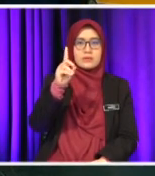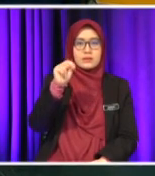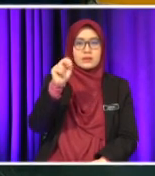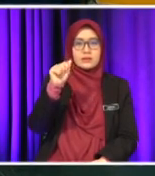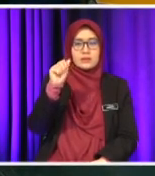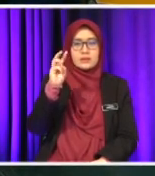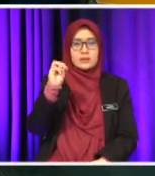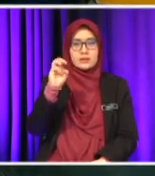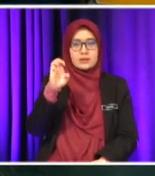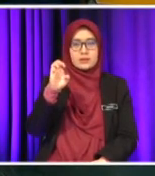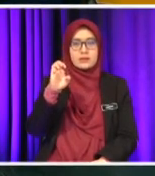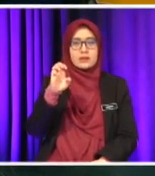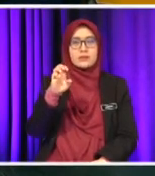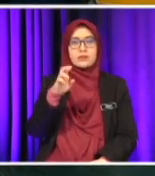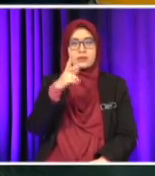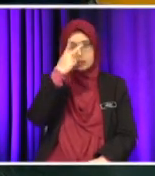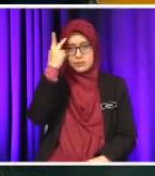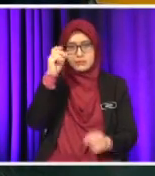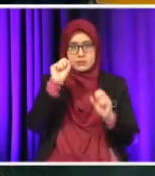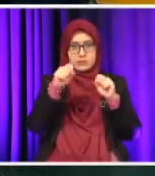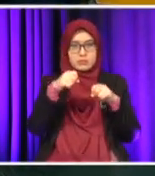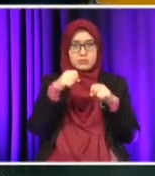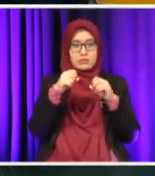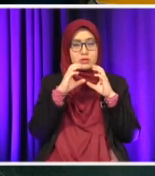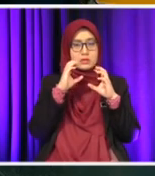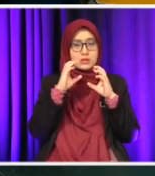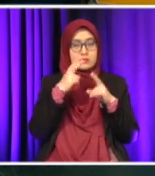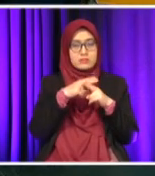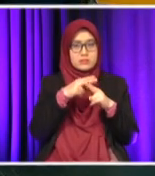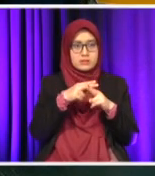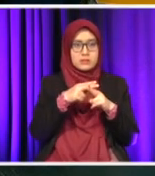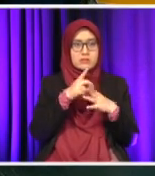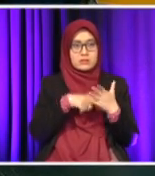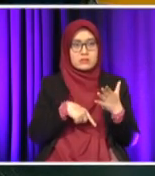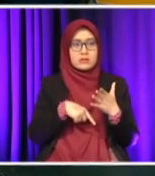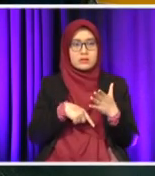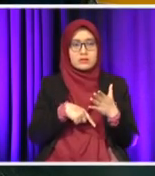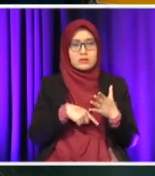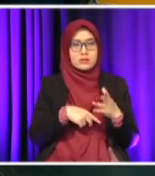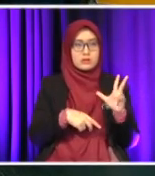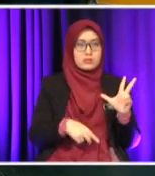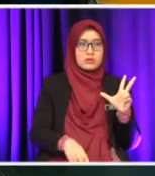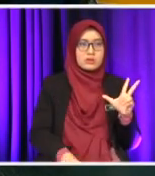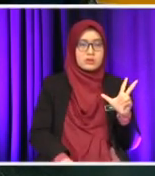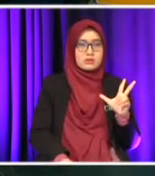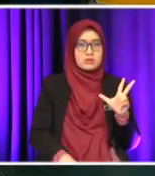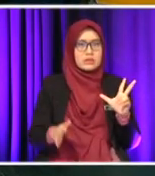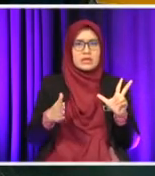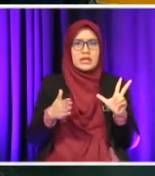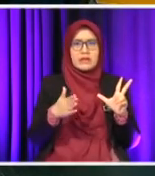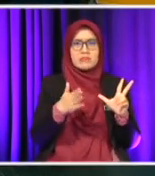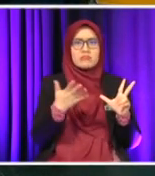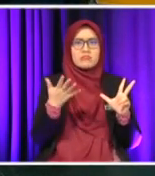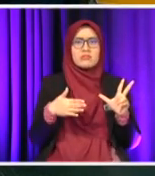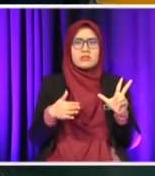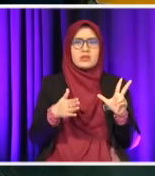Oke dan yang bawah tuh Cikgu Oh itu baca agak susah lah cekgu ikan ikan Cuy